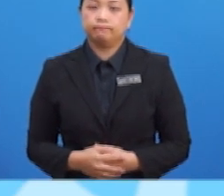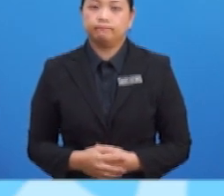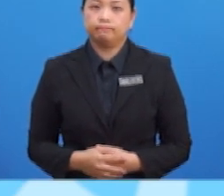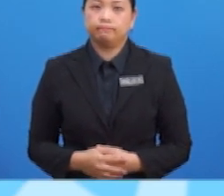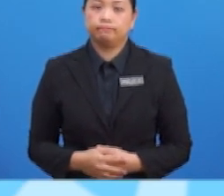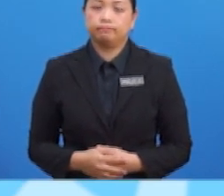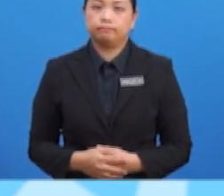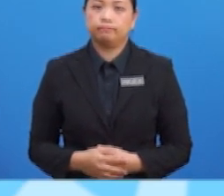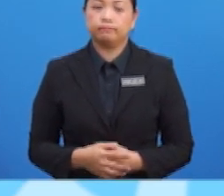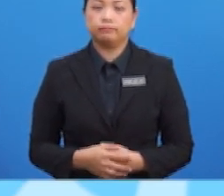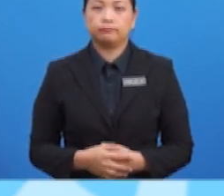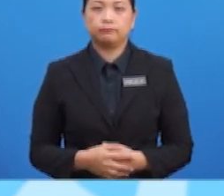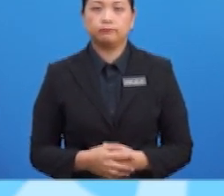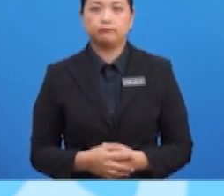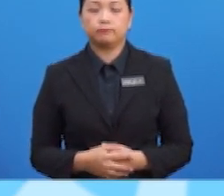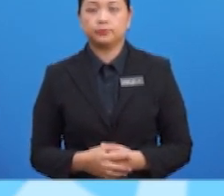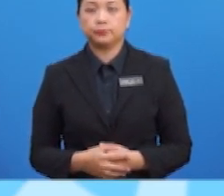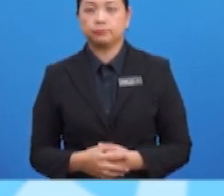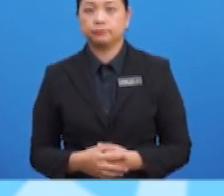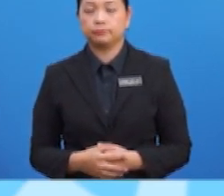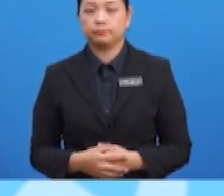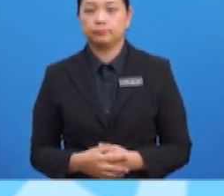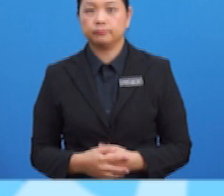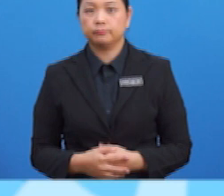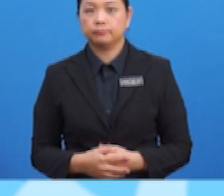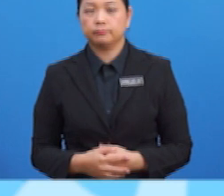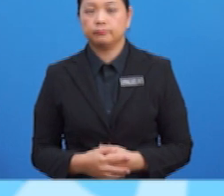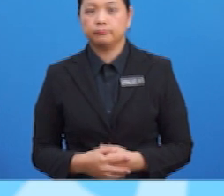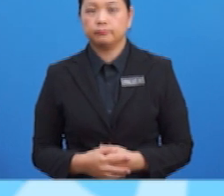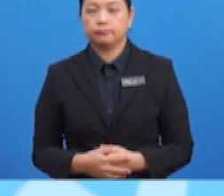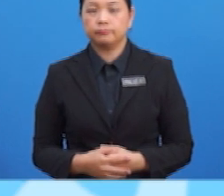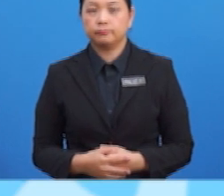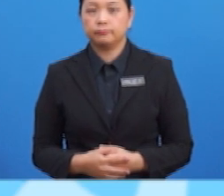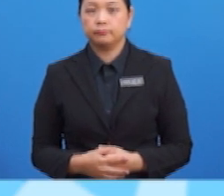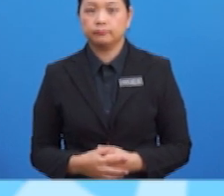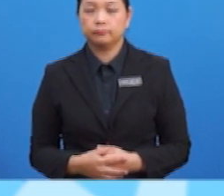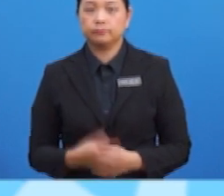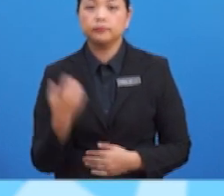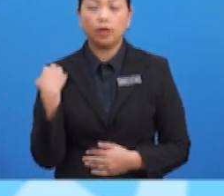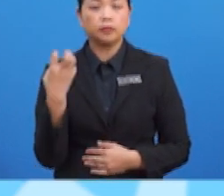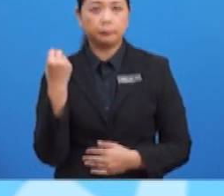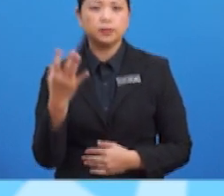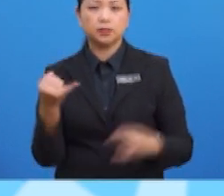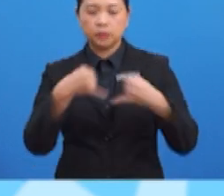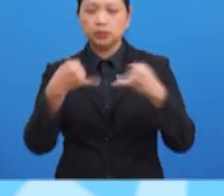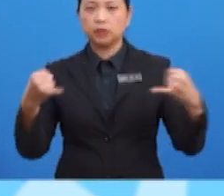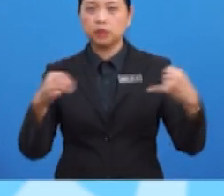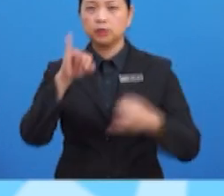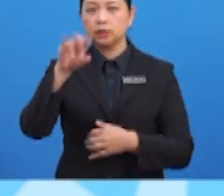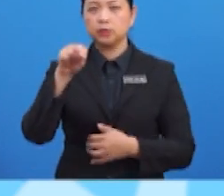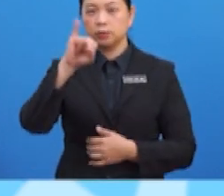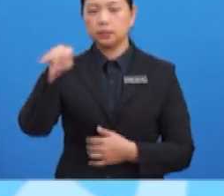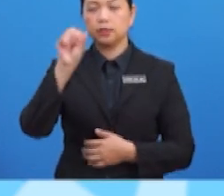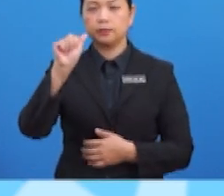Terdapat beberapa jenis injap kawalan arah seperti injap kawalan 2/2,